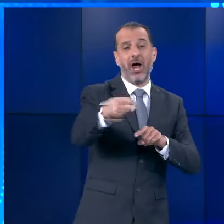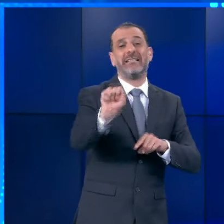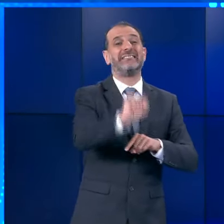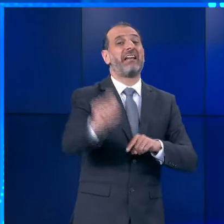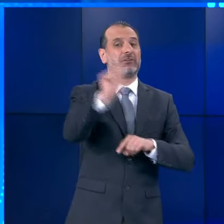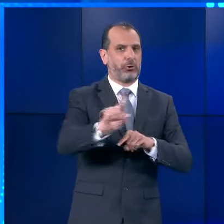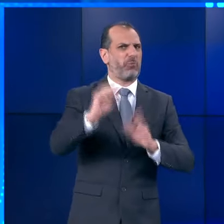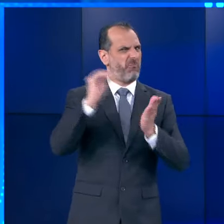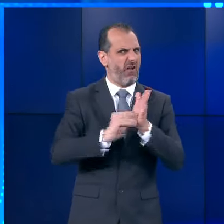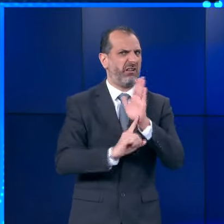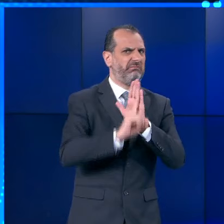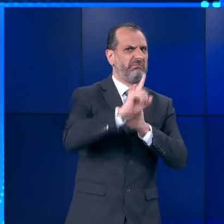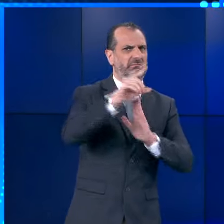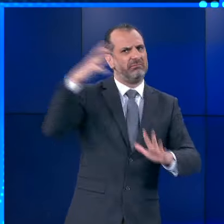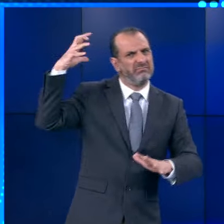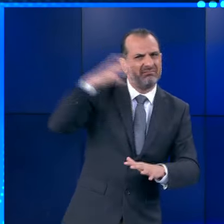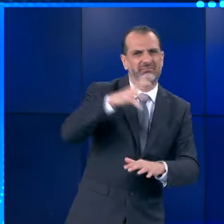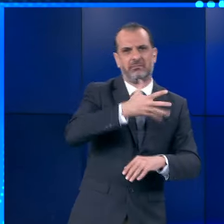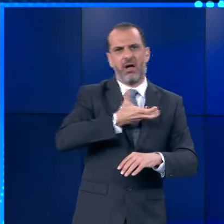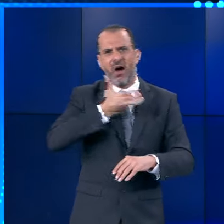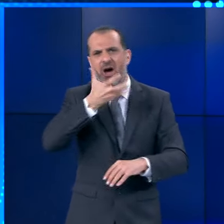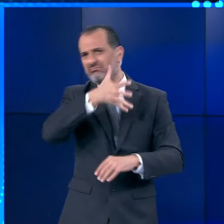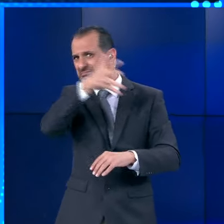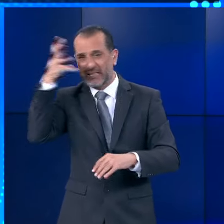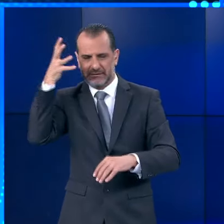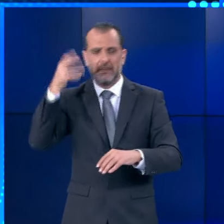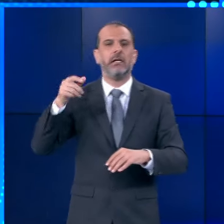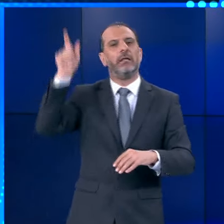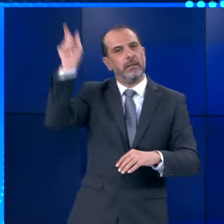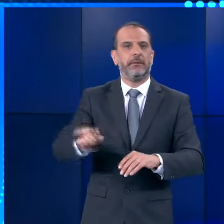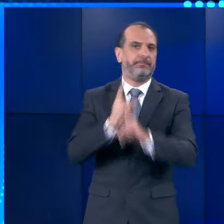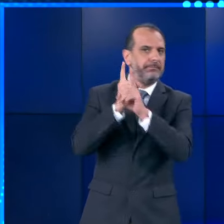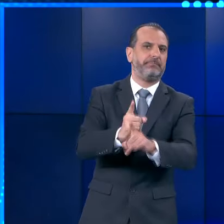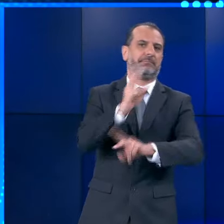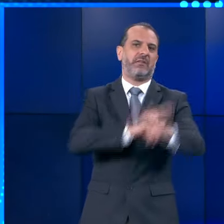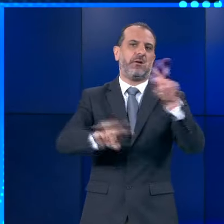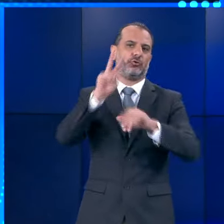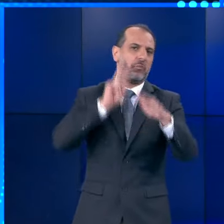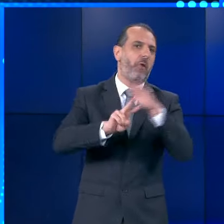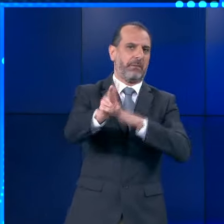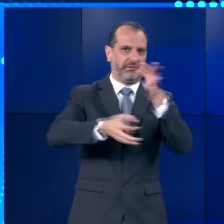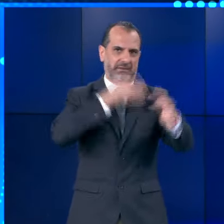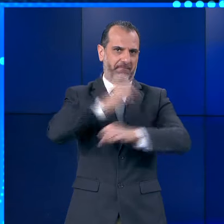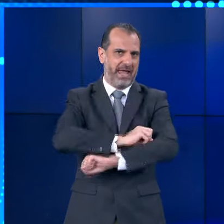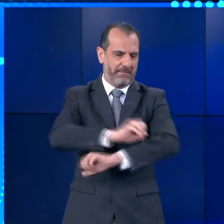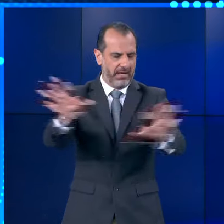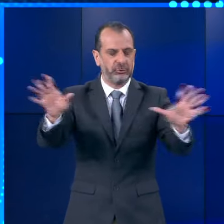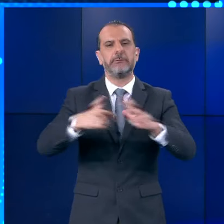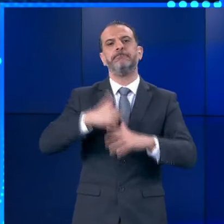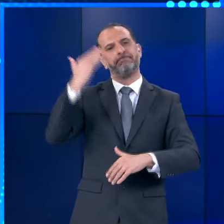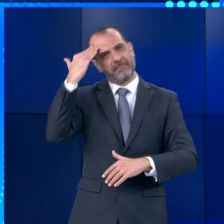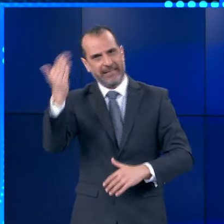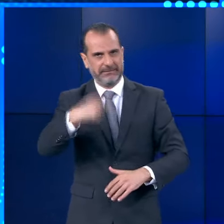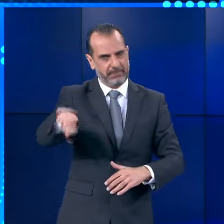καύσωνας διαρκείας. Θα μας ενημερώσει ο μετεωρολόγος μας Θοδωρής Κολυδάς. Καλό μεσημέρι, Θοδωρή. Καλό μεσημέρι, Κατερίνα. Χρειάζεται